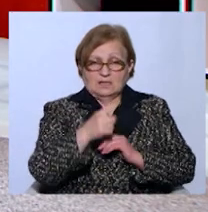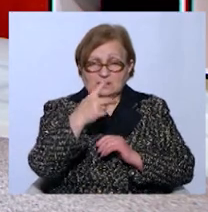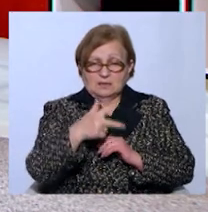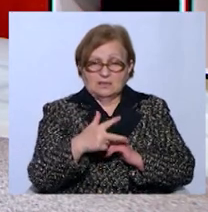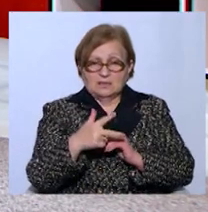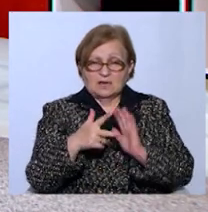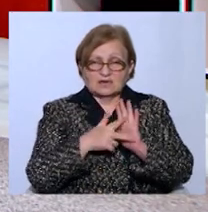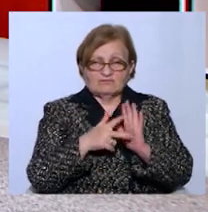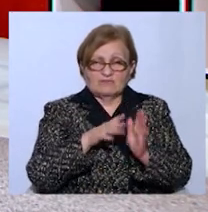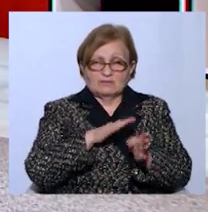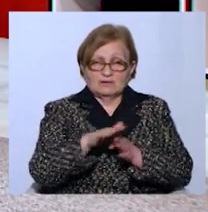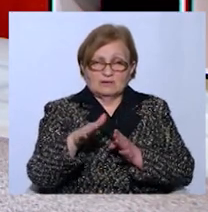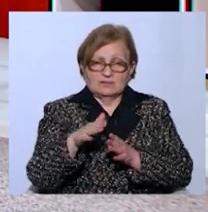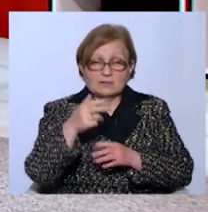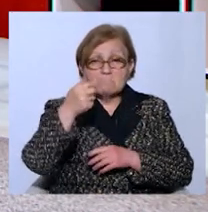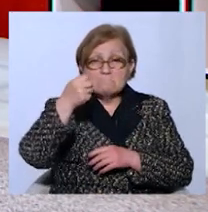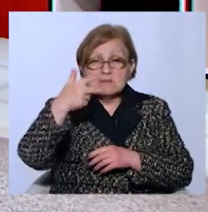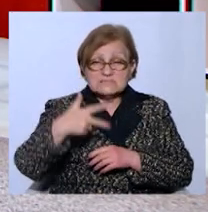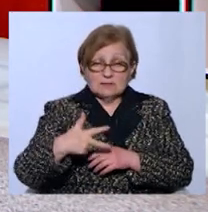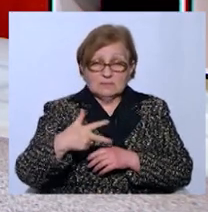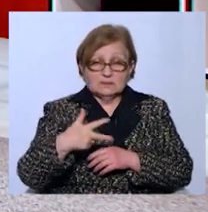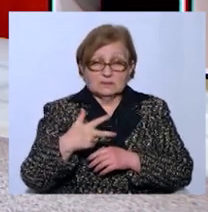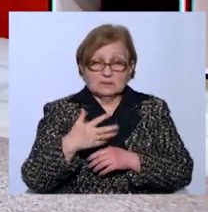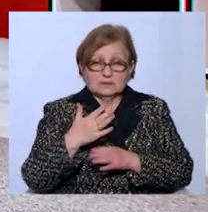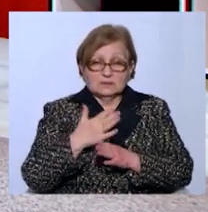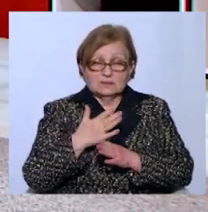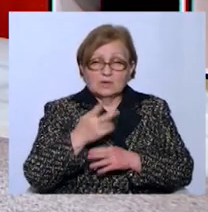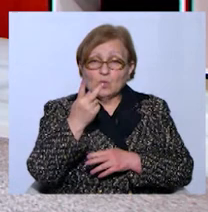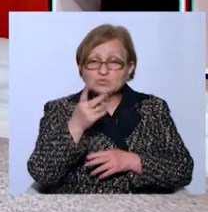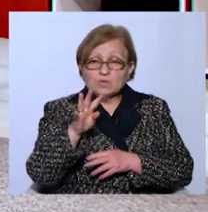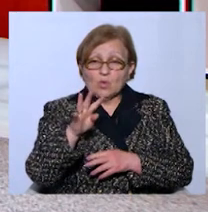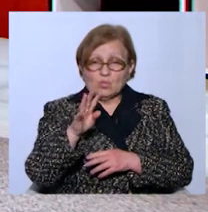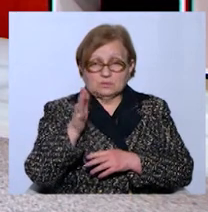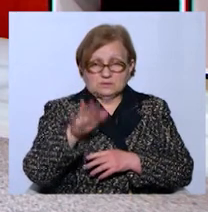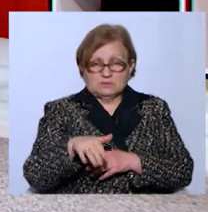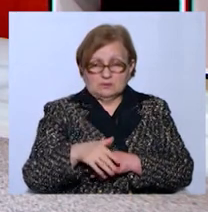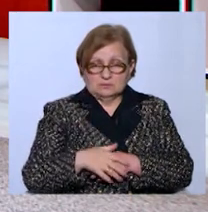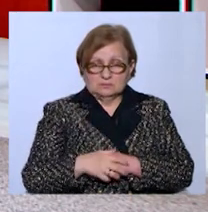მაშ 8-მთელში მესამედი არის 24.